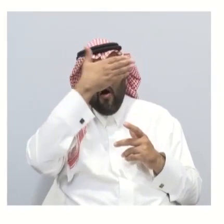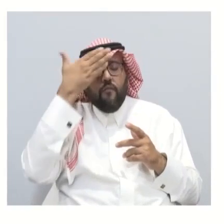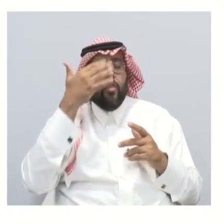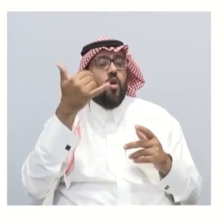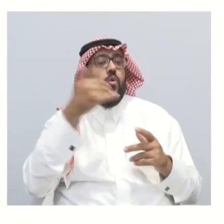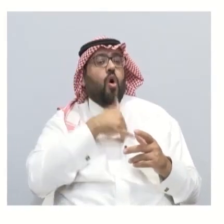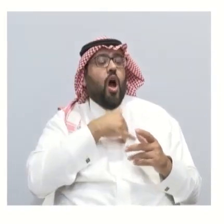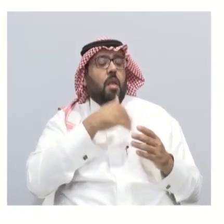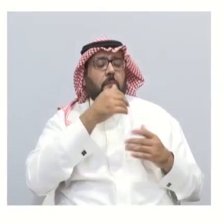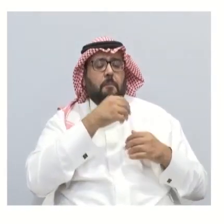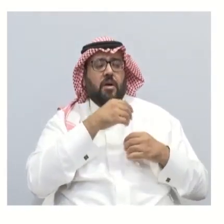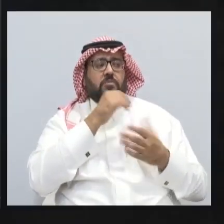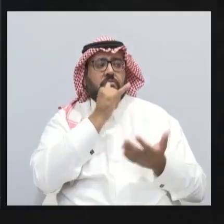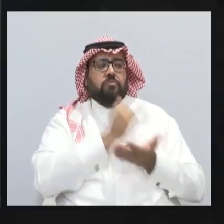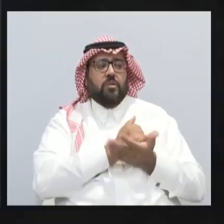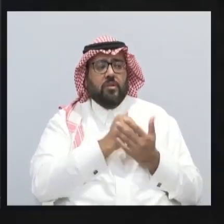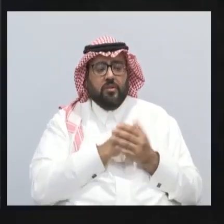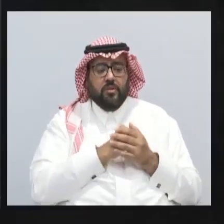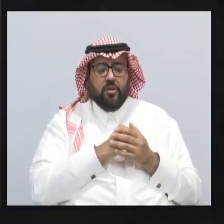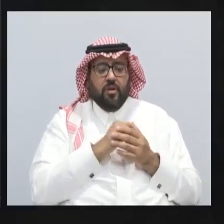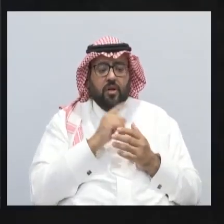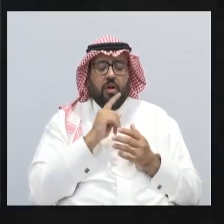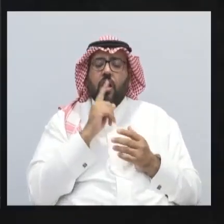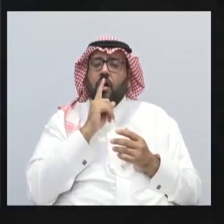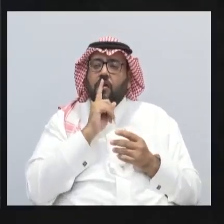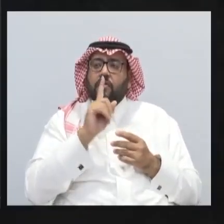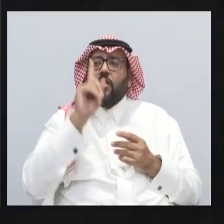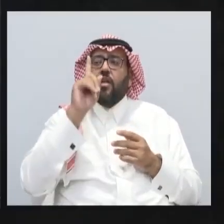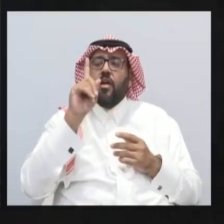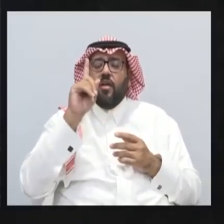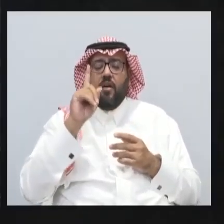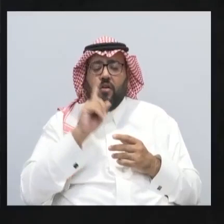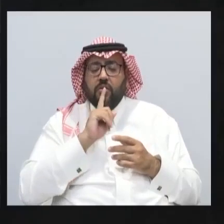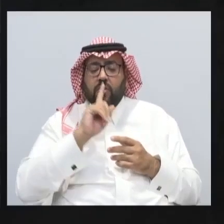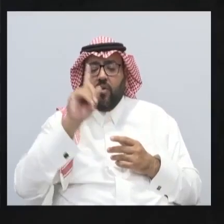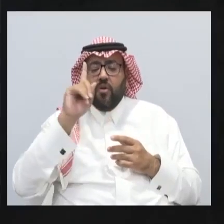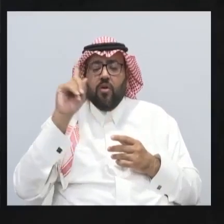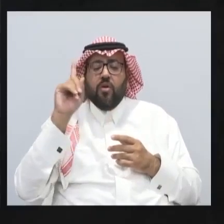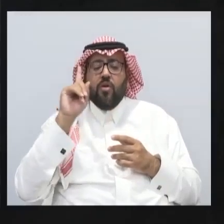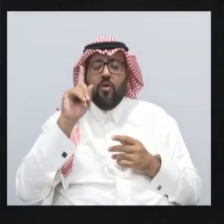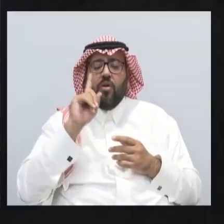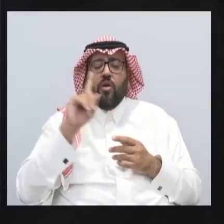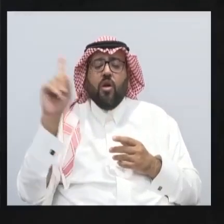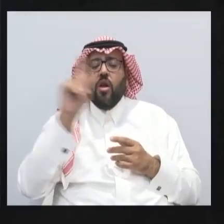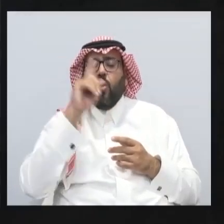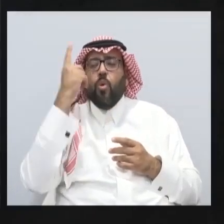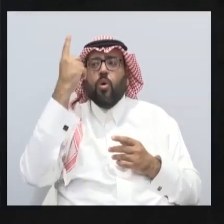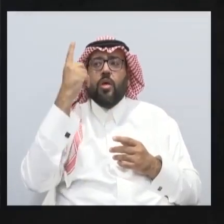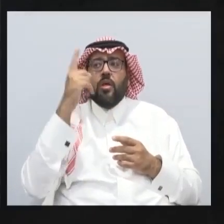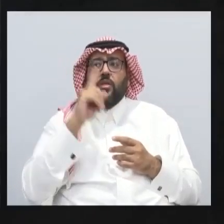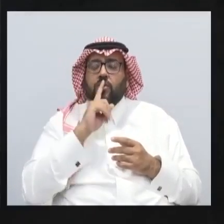القلب ذكرنا ان توحيد الربوبيه افراد الله بافعاله وذكرنا قبل قليل توحيد الالوهيه هو